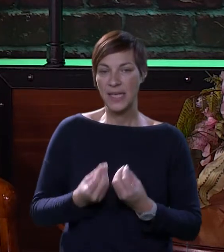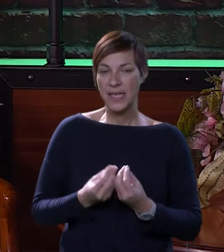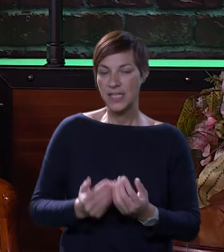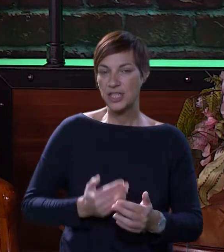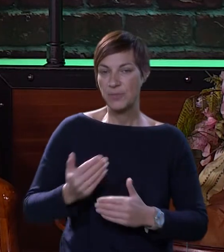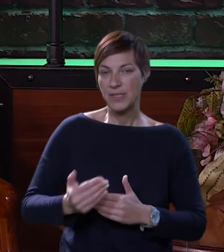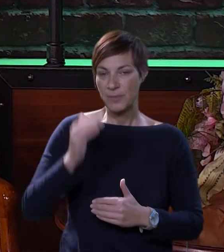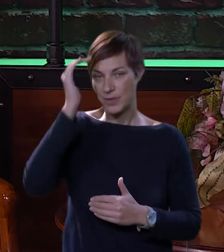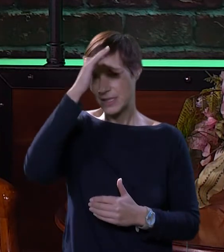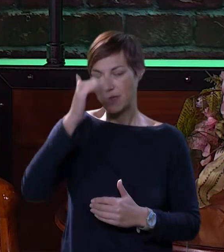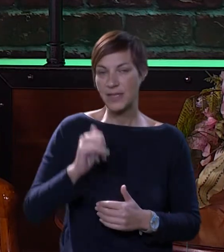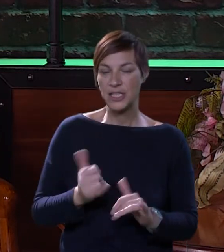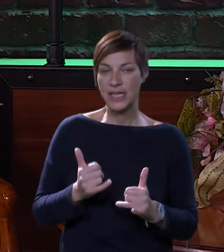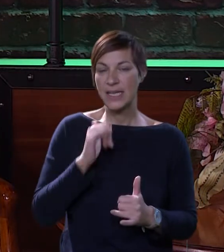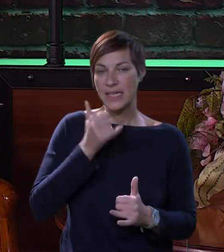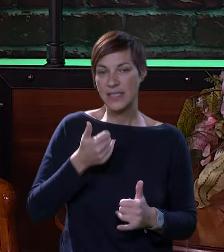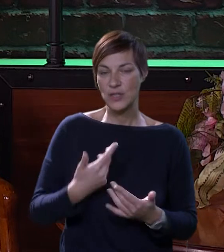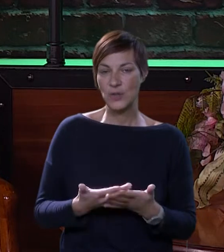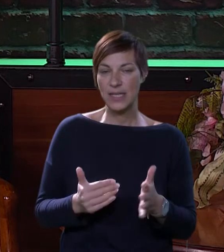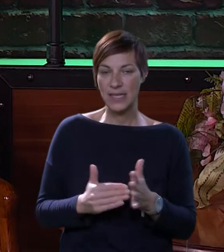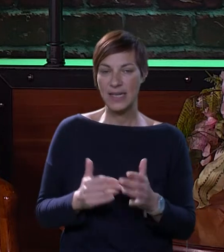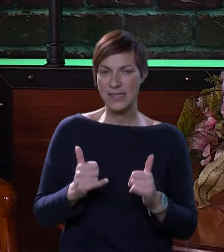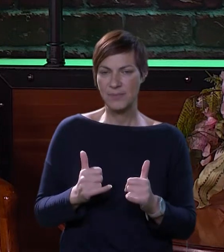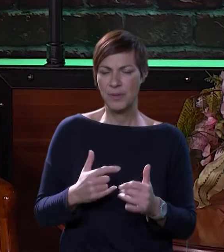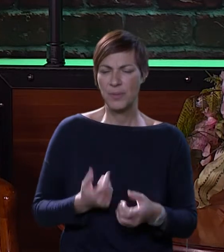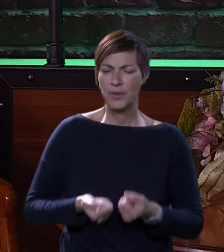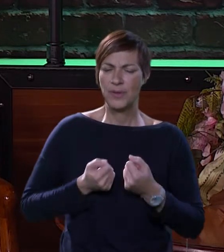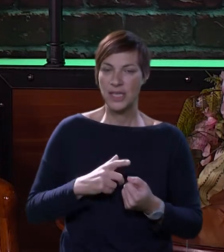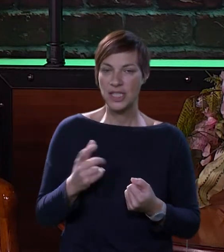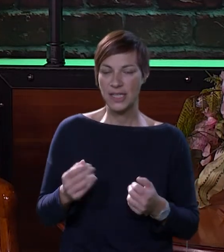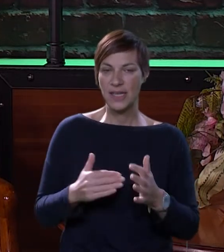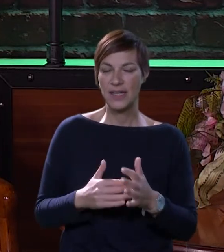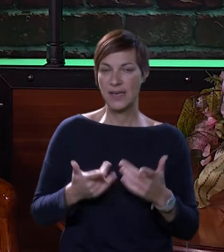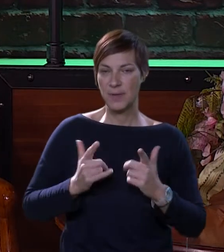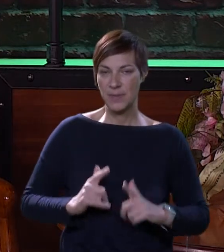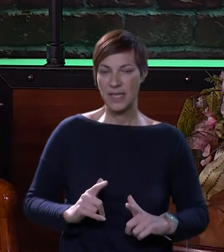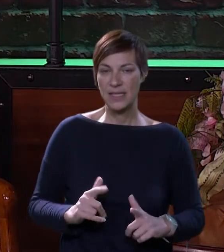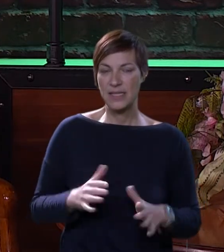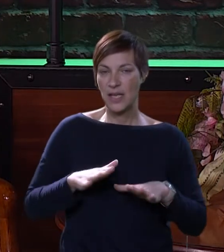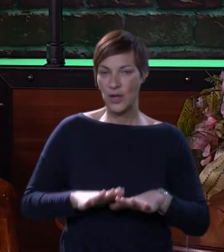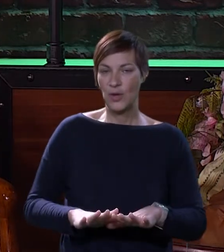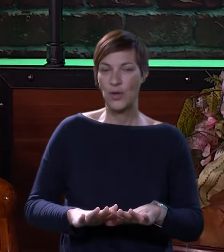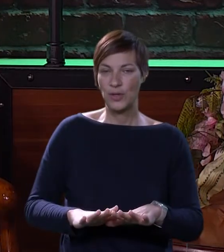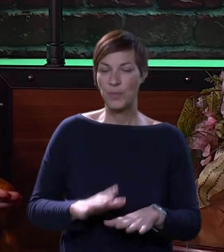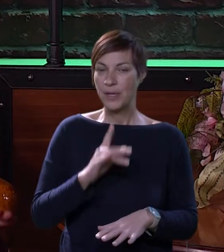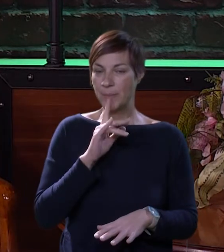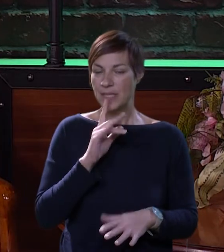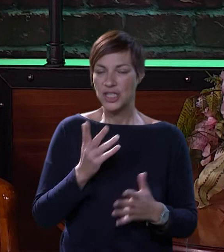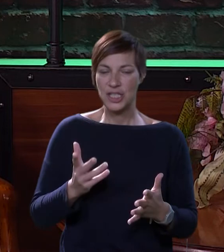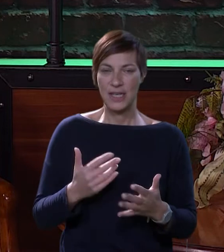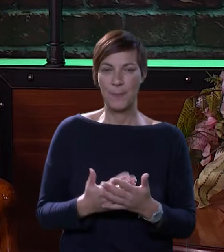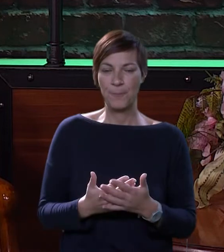Igrat ćemo se poslije večera ili čak i sutra, stvarno mi je danas bio takav dan da mi treba, da se ja prvo doslovno legnem i treba mi